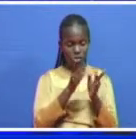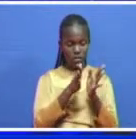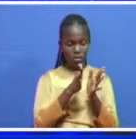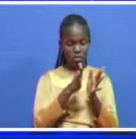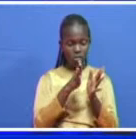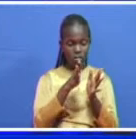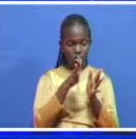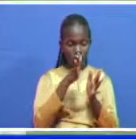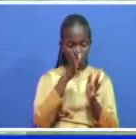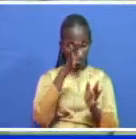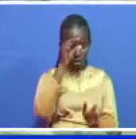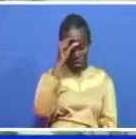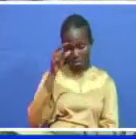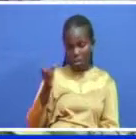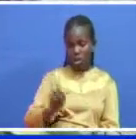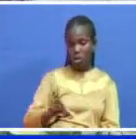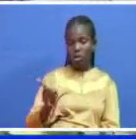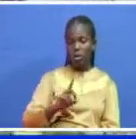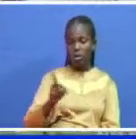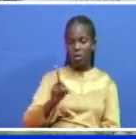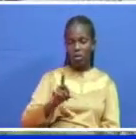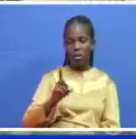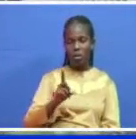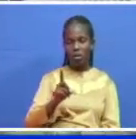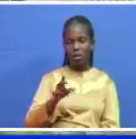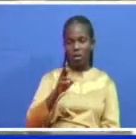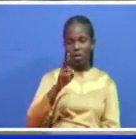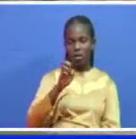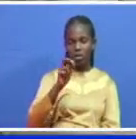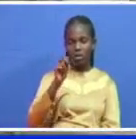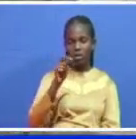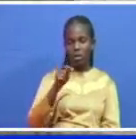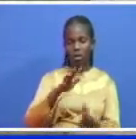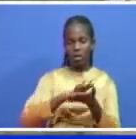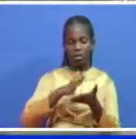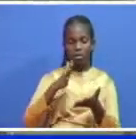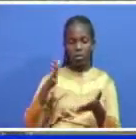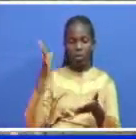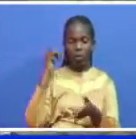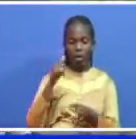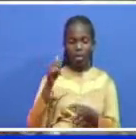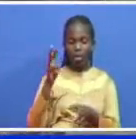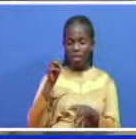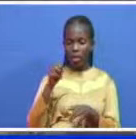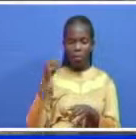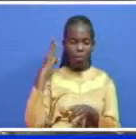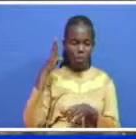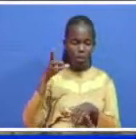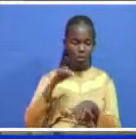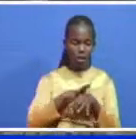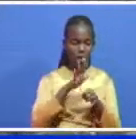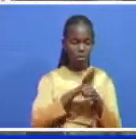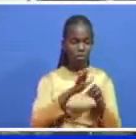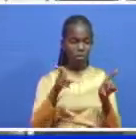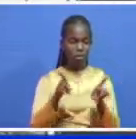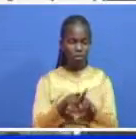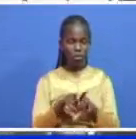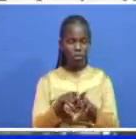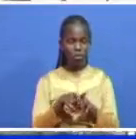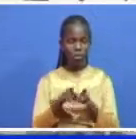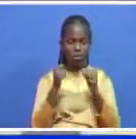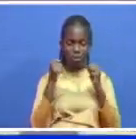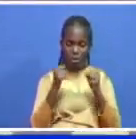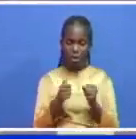county ya Ilobi wa kuongela ndebisa nyumba kana rent maiweta kana undusuno malikila vanene na kuendea na kwetia